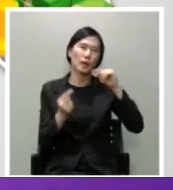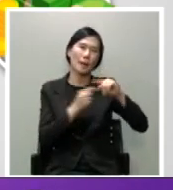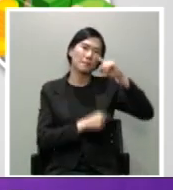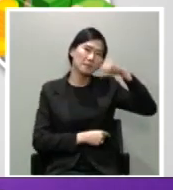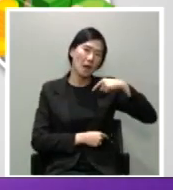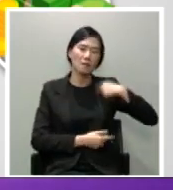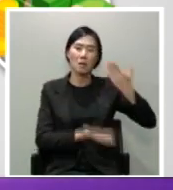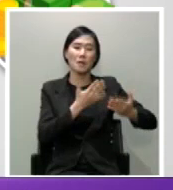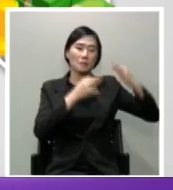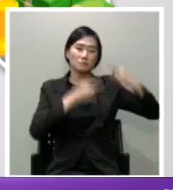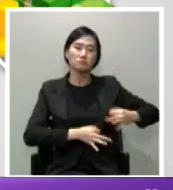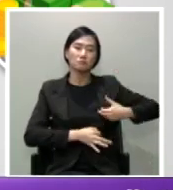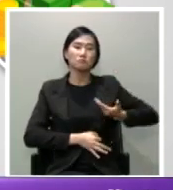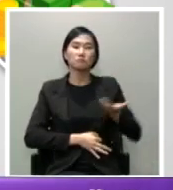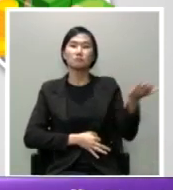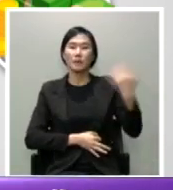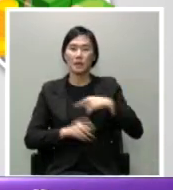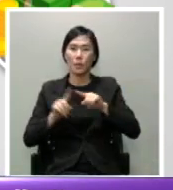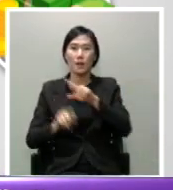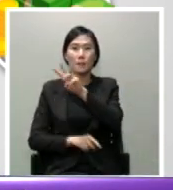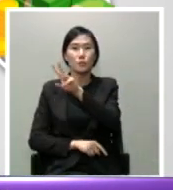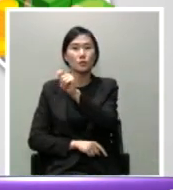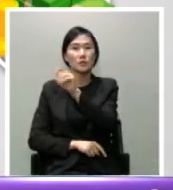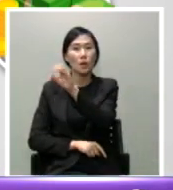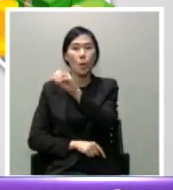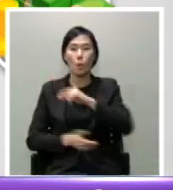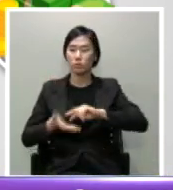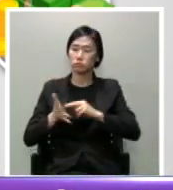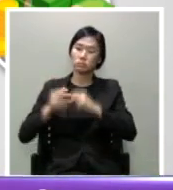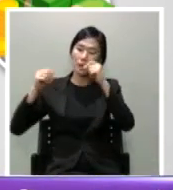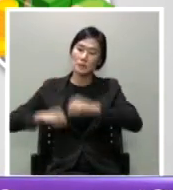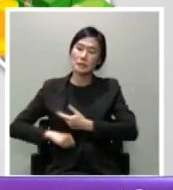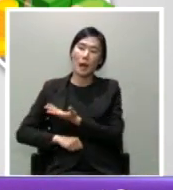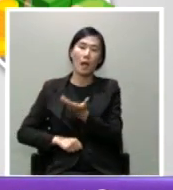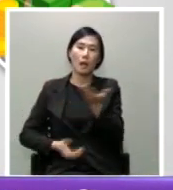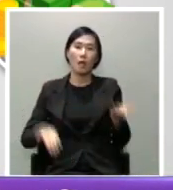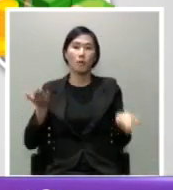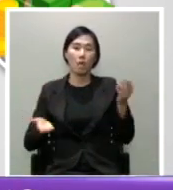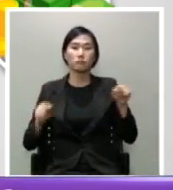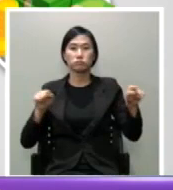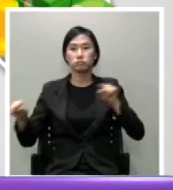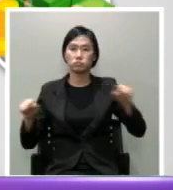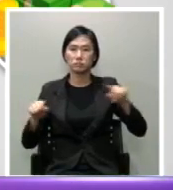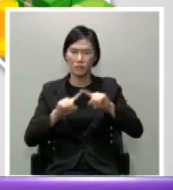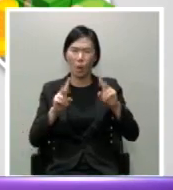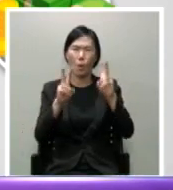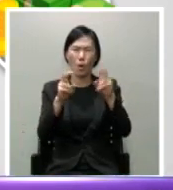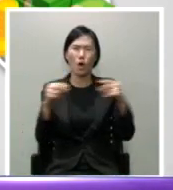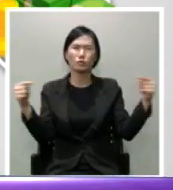ไงก็ช่าง WTO รามเกียรติ์ท้าวมารีวราชจะตัดสินยังไงก็ช่างเขาบอกว่าเรื่องเดียวกันนั่น